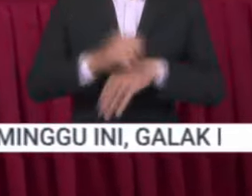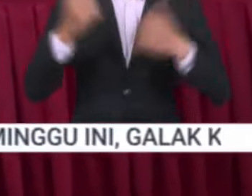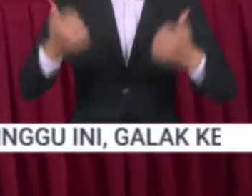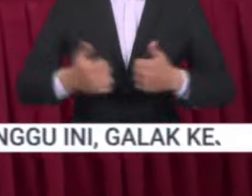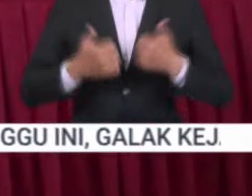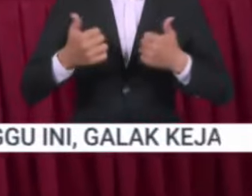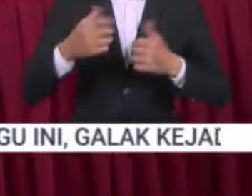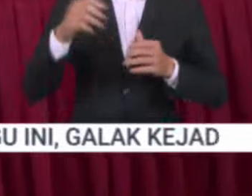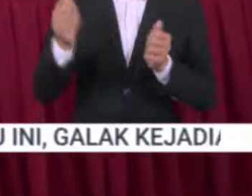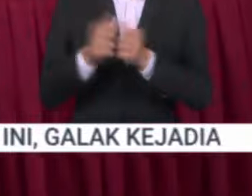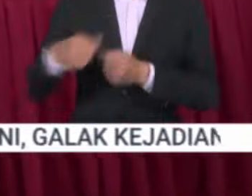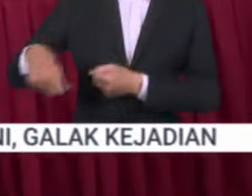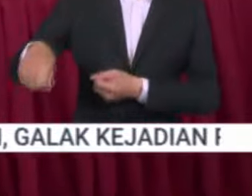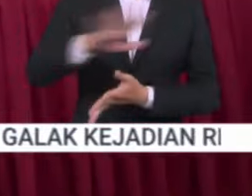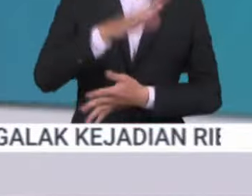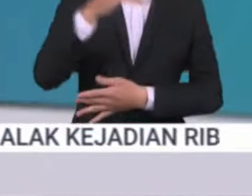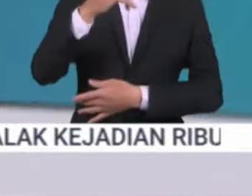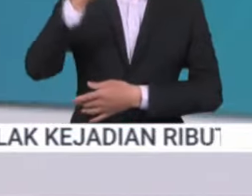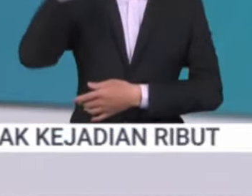Kuala Terengganu.